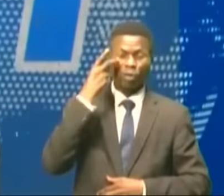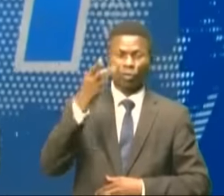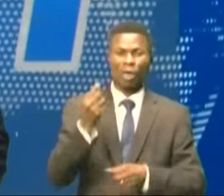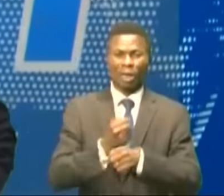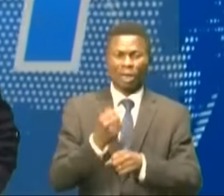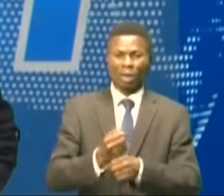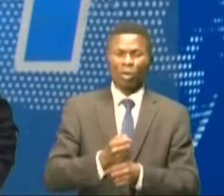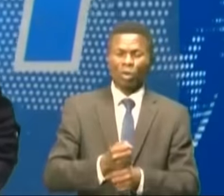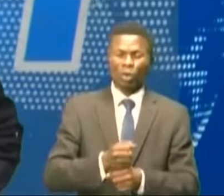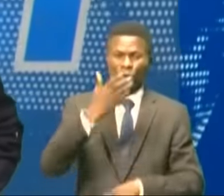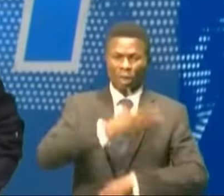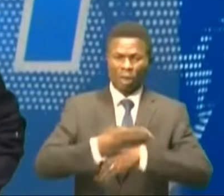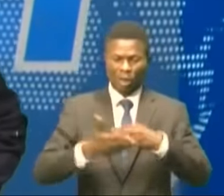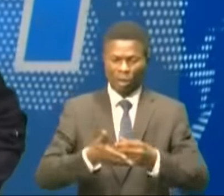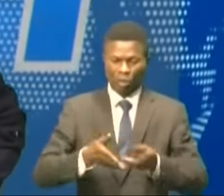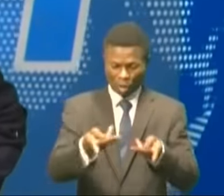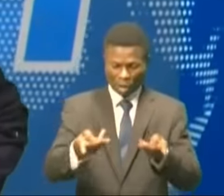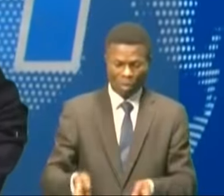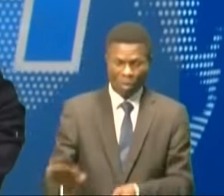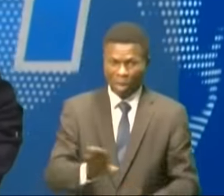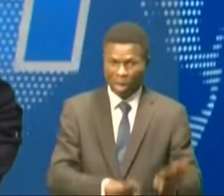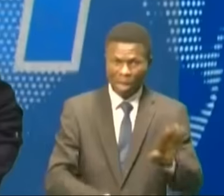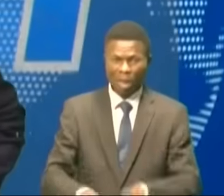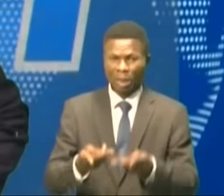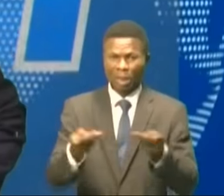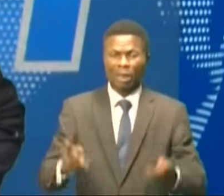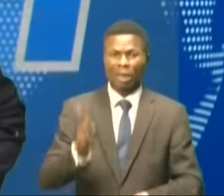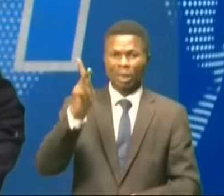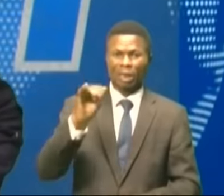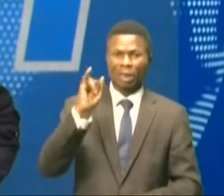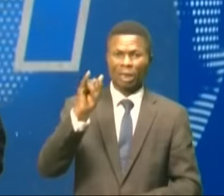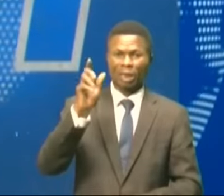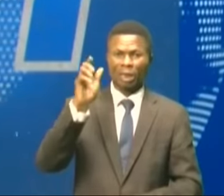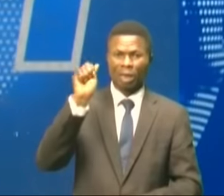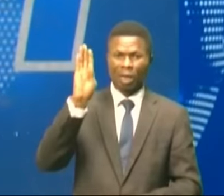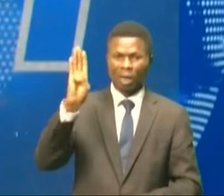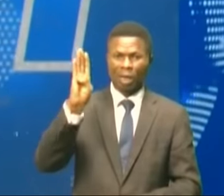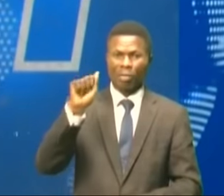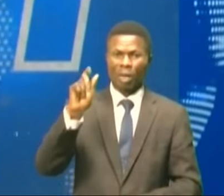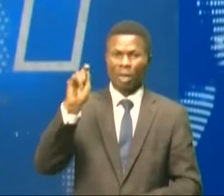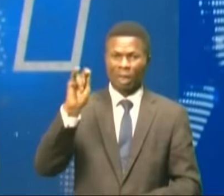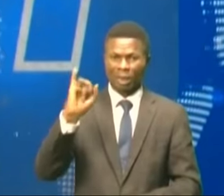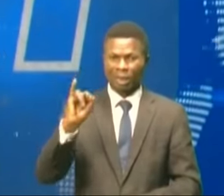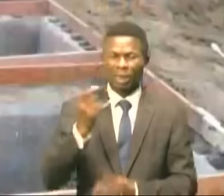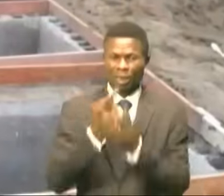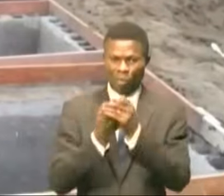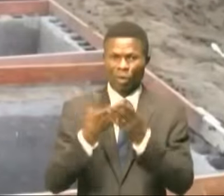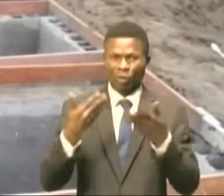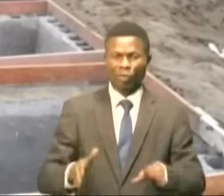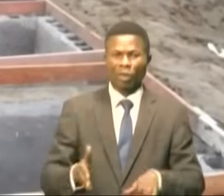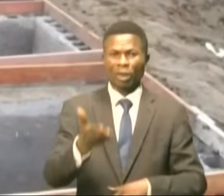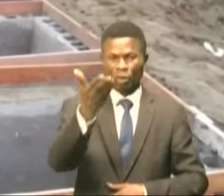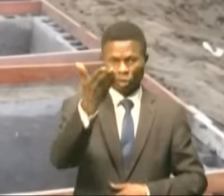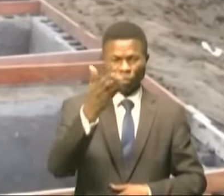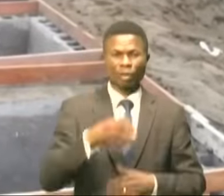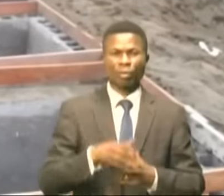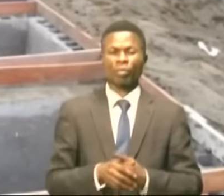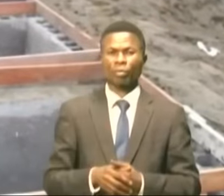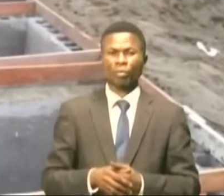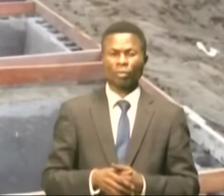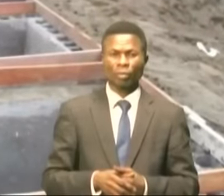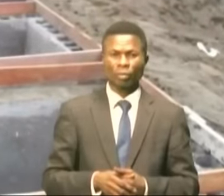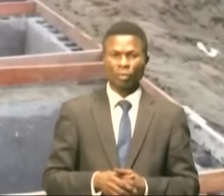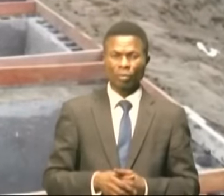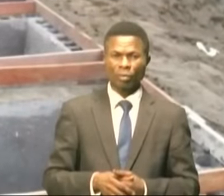travaux des constructions des caveaux dans le site de Kibati qui sont presque à terme. Regardez. Sauf changement de dernière